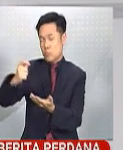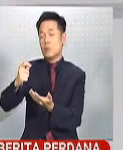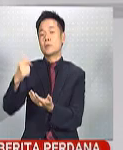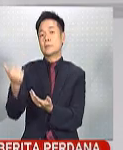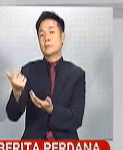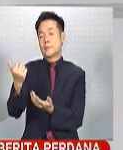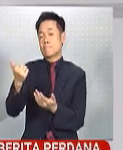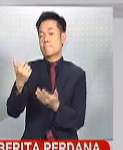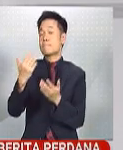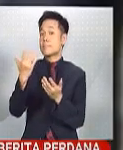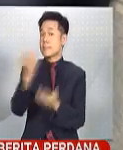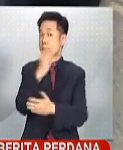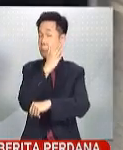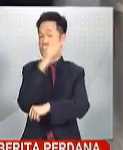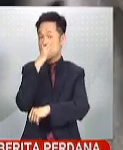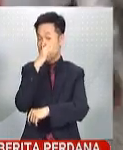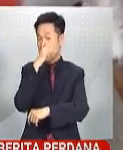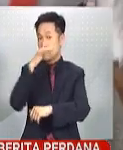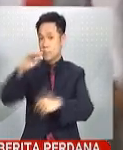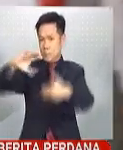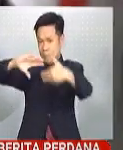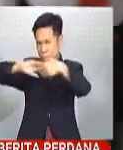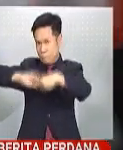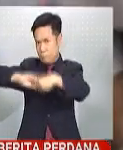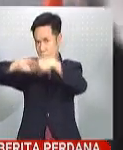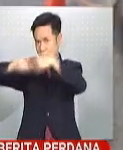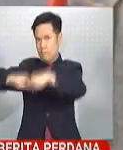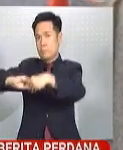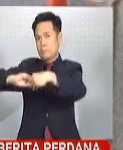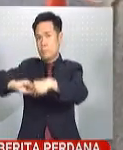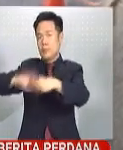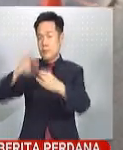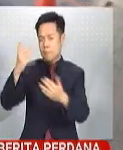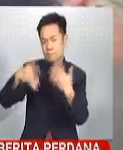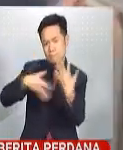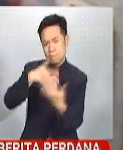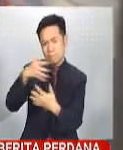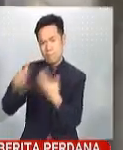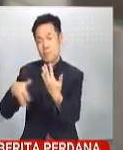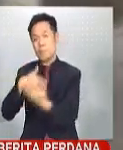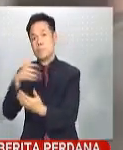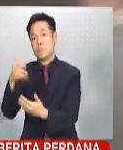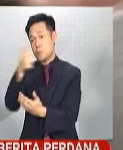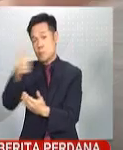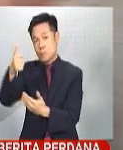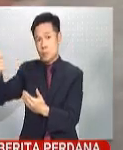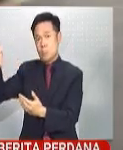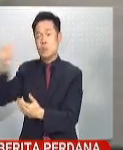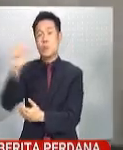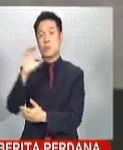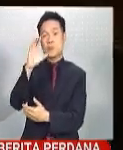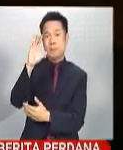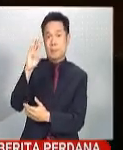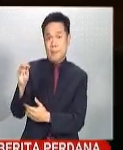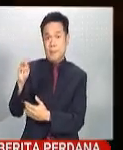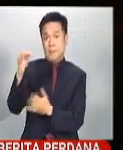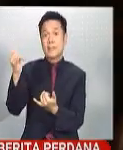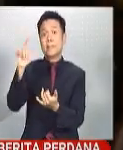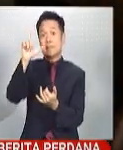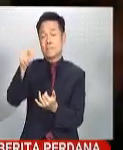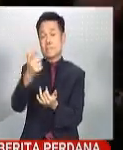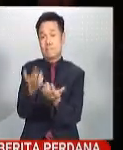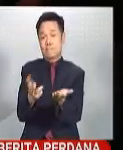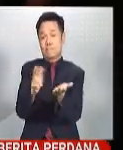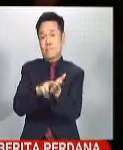Datuk Sulaiman kemudian dilihat bersalaman dan beramah mesra dengan kaki tangan Jabatan Ketua Menteri sebelum mendaftar masuk secara rasmi